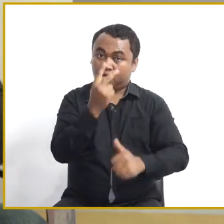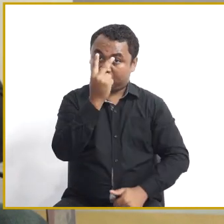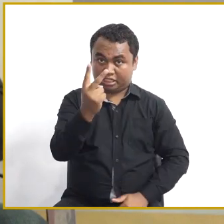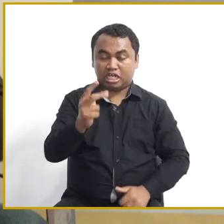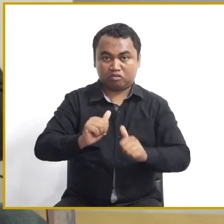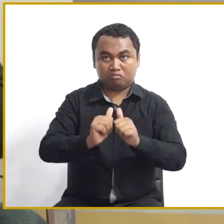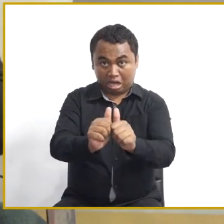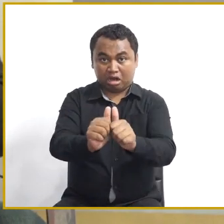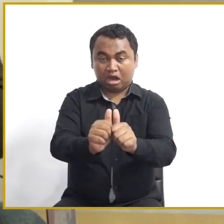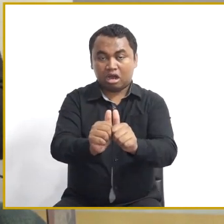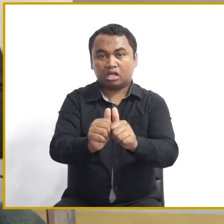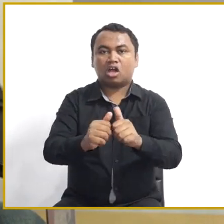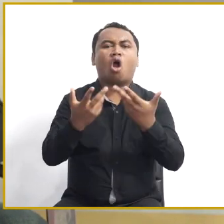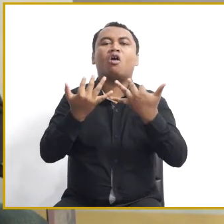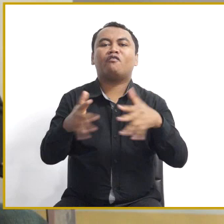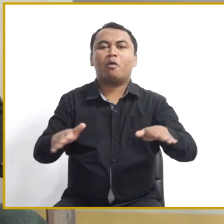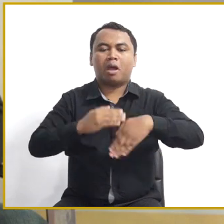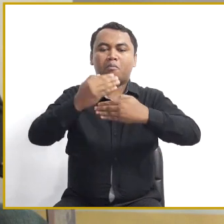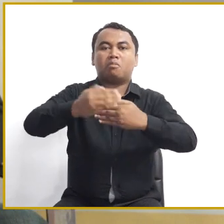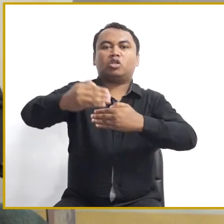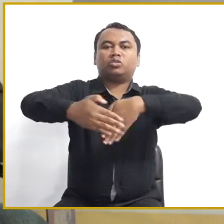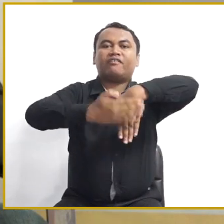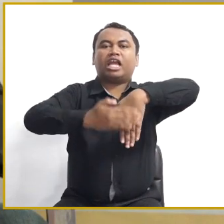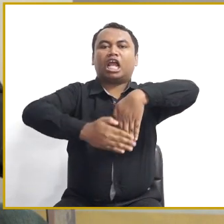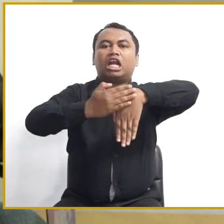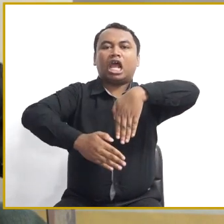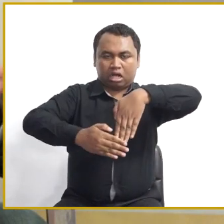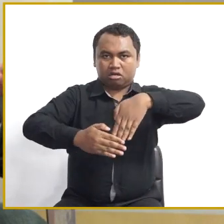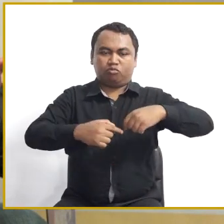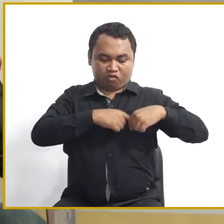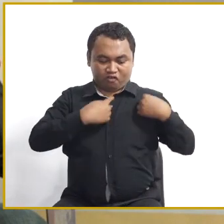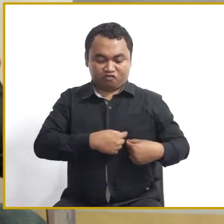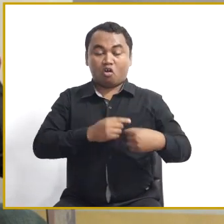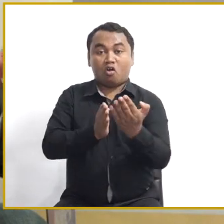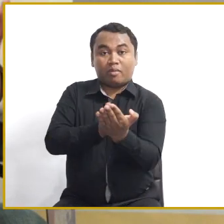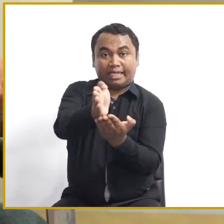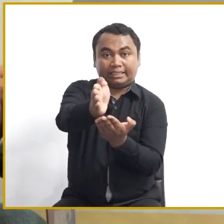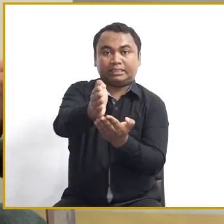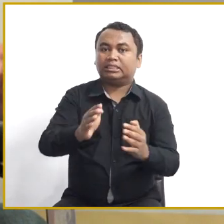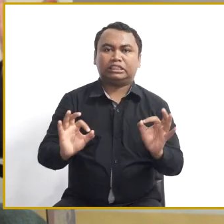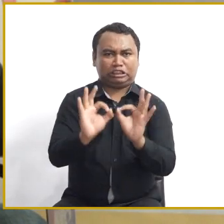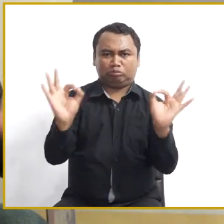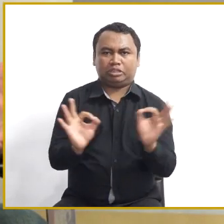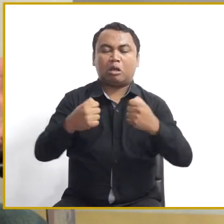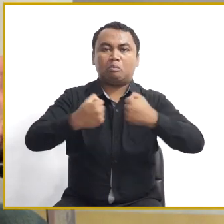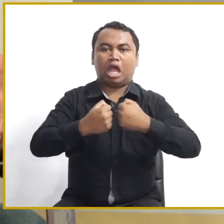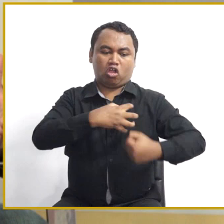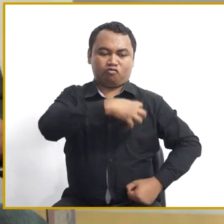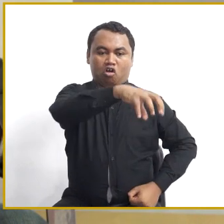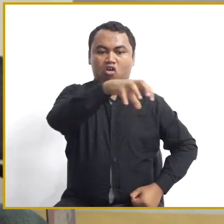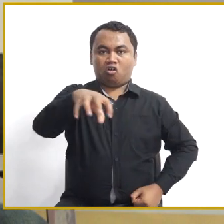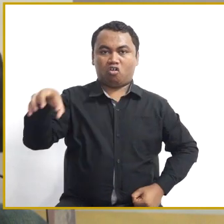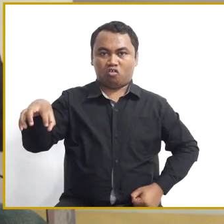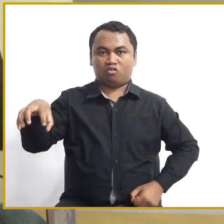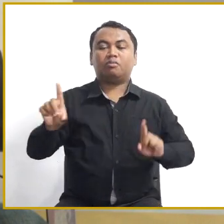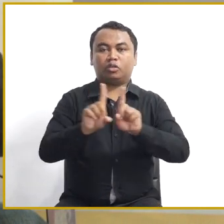fomba hafahantsika mampandroso an'ity firenentsika ity a, ao anatin'ny hitsipo tsy misy resaka adipoko fa